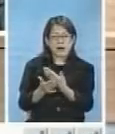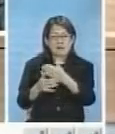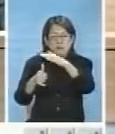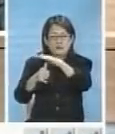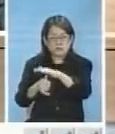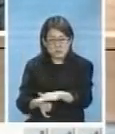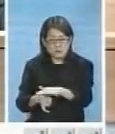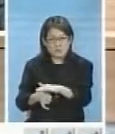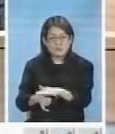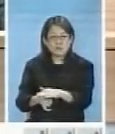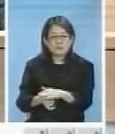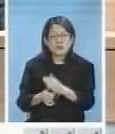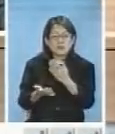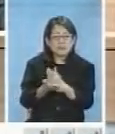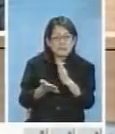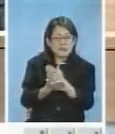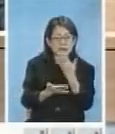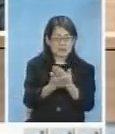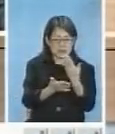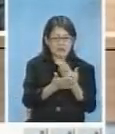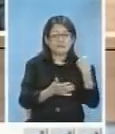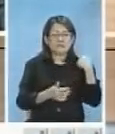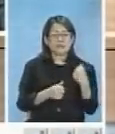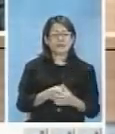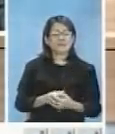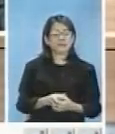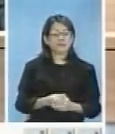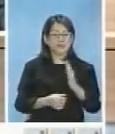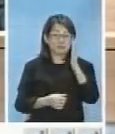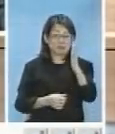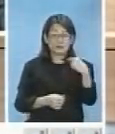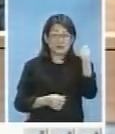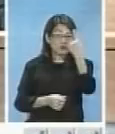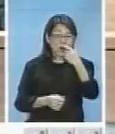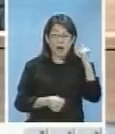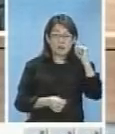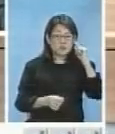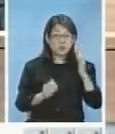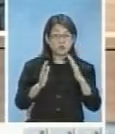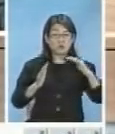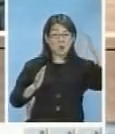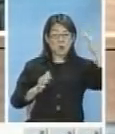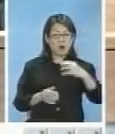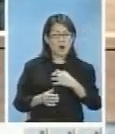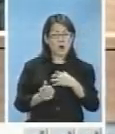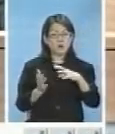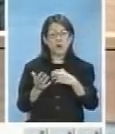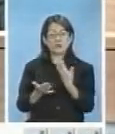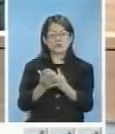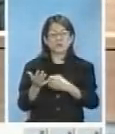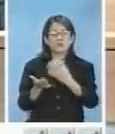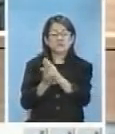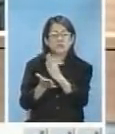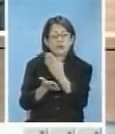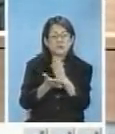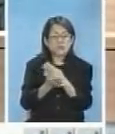ผู้ปลูกข้าวให้เรากินต่อจากนี้ครับจะมีพวกปลิงควายที่คอยจะจ้องสูบผลประโยชน์ของประเทศจากนโยบายจำนำข้